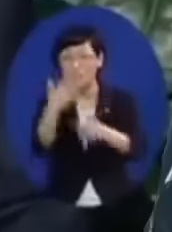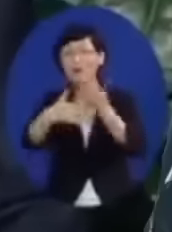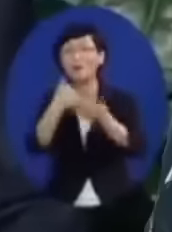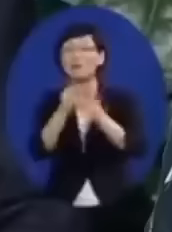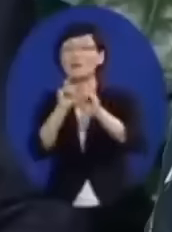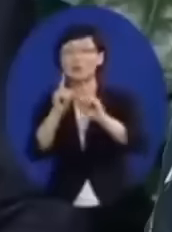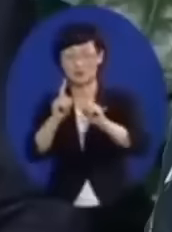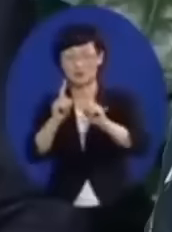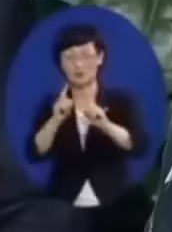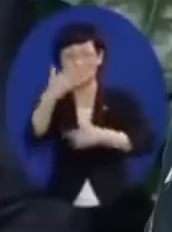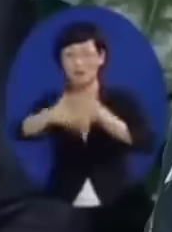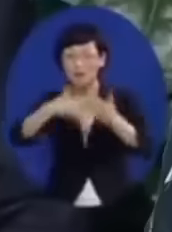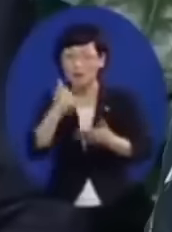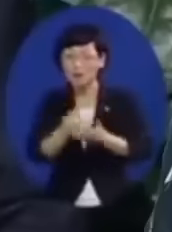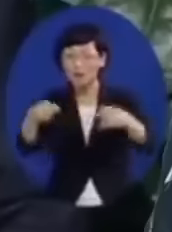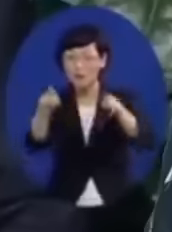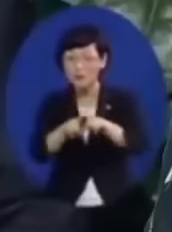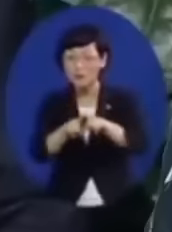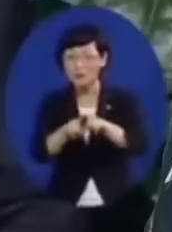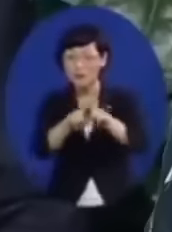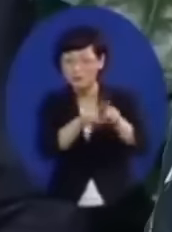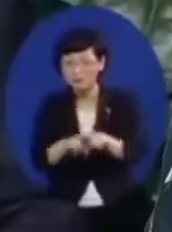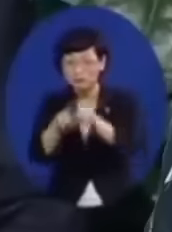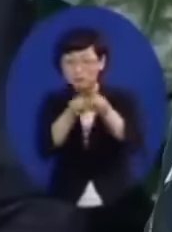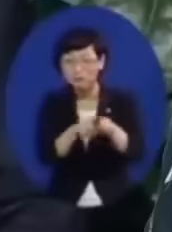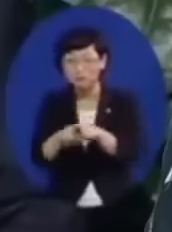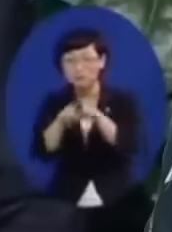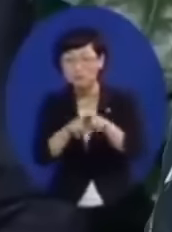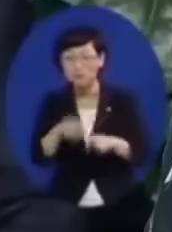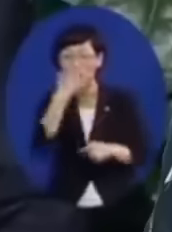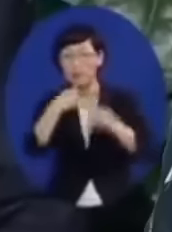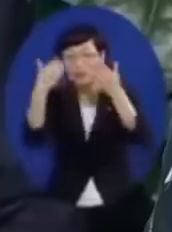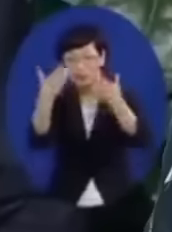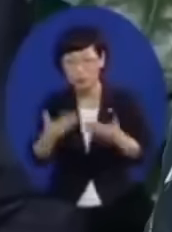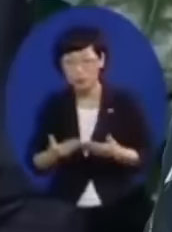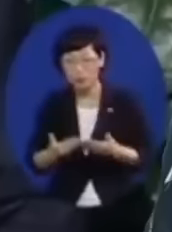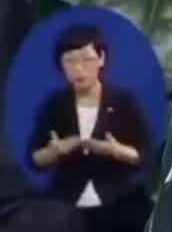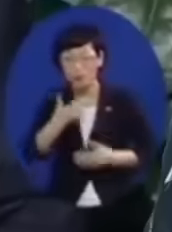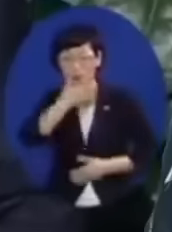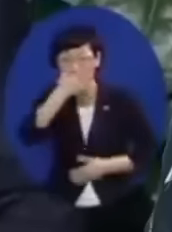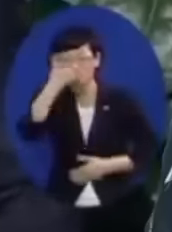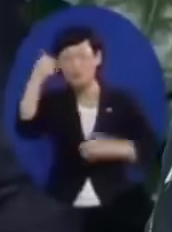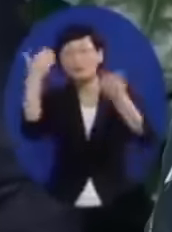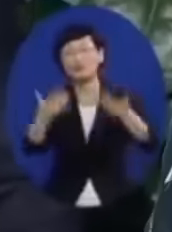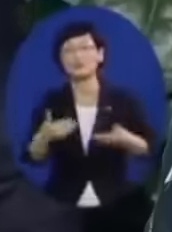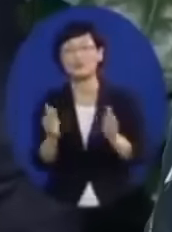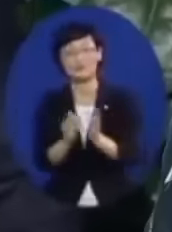약속하고 하나님이 그와 같이 있어서 가는 곳마다 복을 받겠다고 꿈을 주셨는데